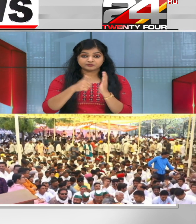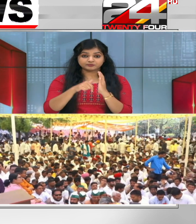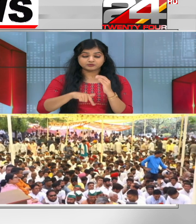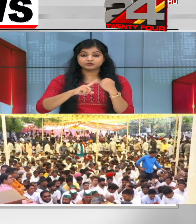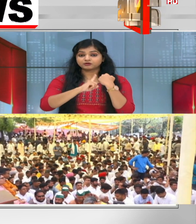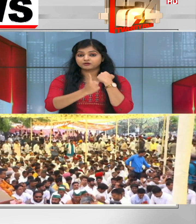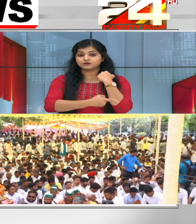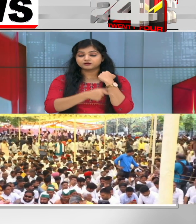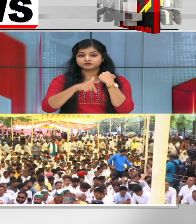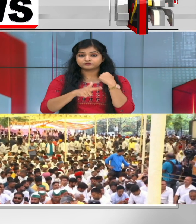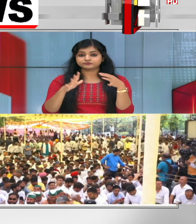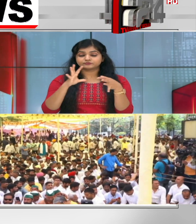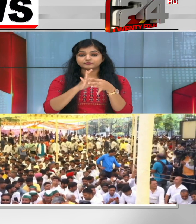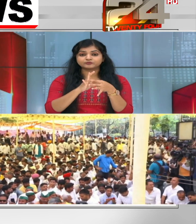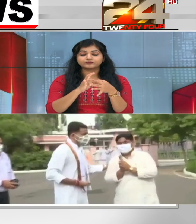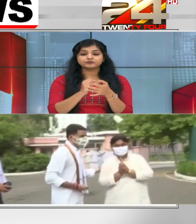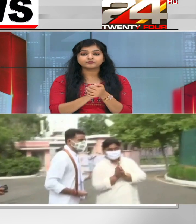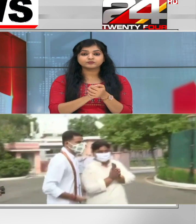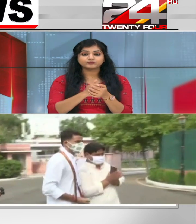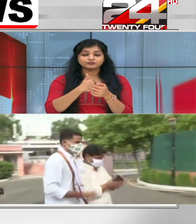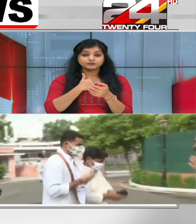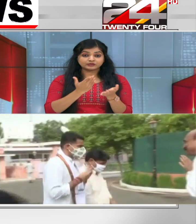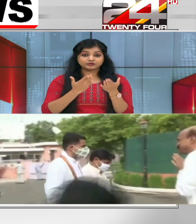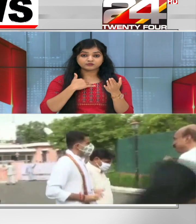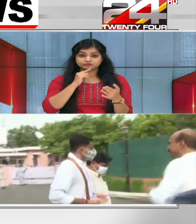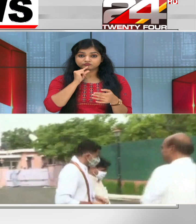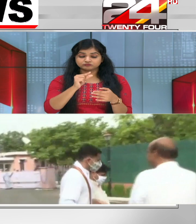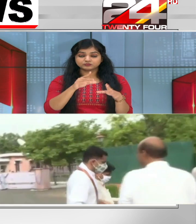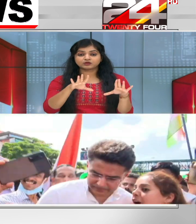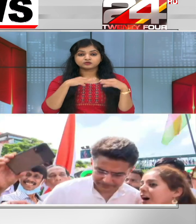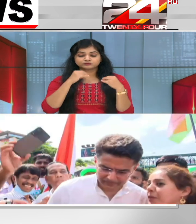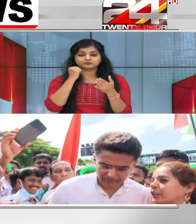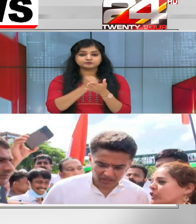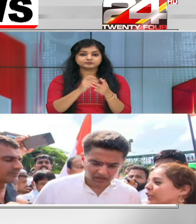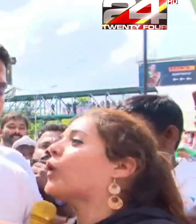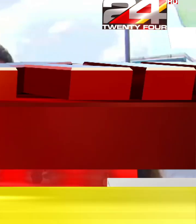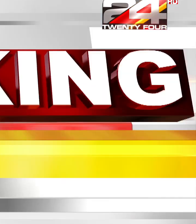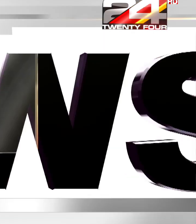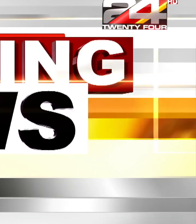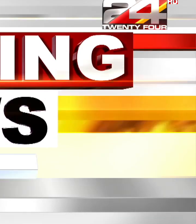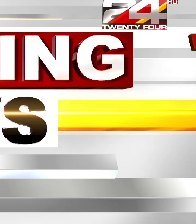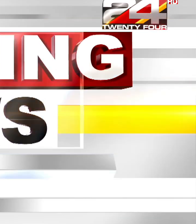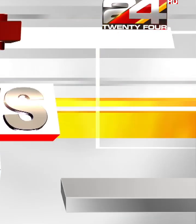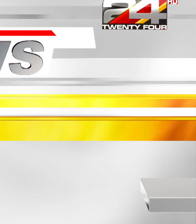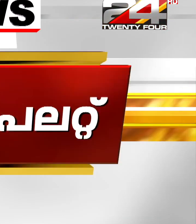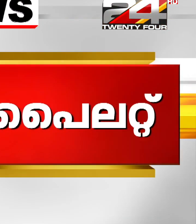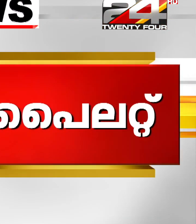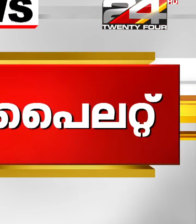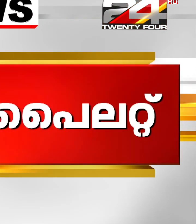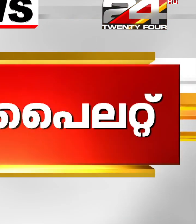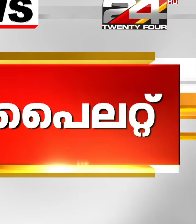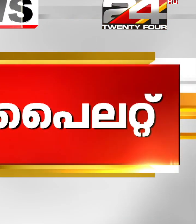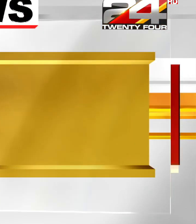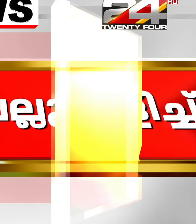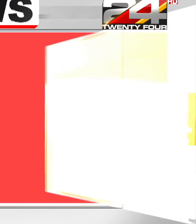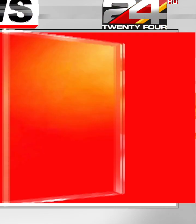അവസാനത്തോടുകൂടി ഇതുമായി ബന്ധപ്പെട്ടിട്ടുള്ള തന്റെ ആവശ്യങ്ങളെല്ലാം അംഗീകരിച്ചു കിട്ടണം. അഥവാ അങ്ങനെ ചെയ്തില്ലെങ്കിൽ താൻ മറ്റൊരു വലിയ